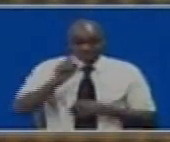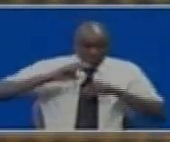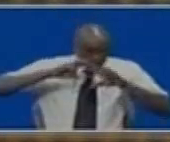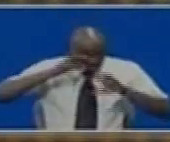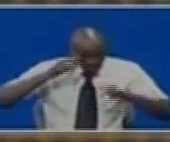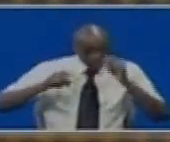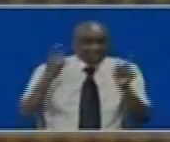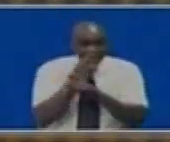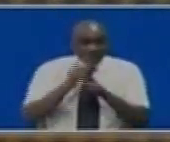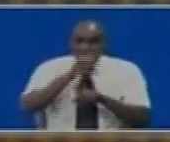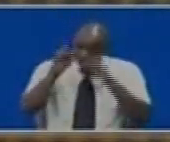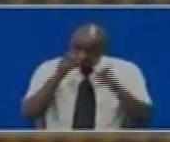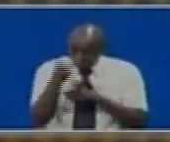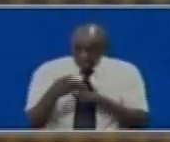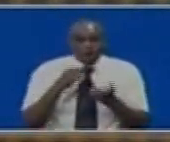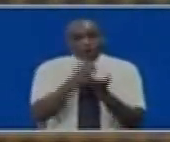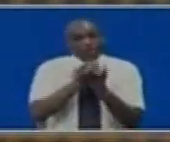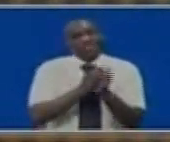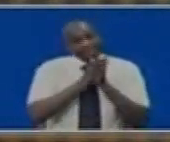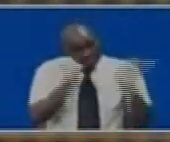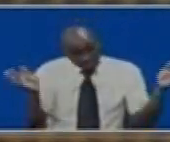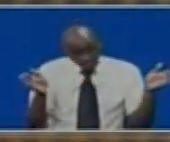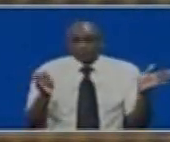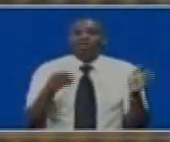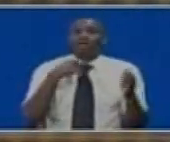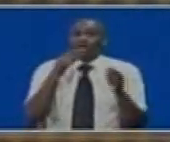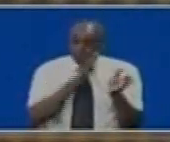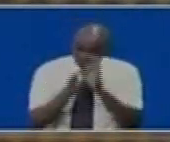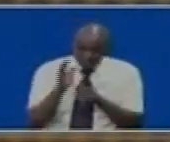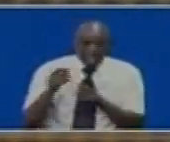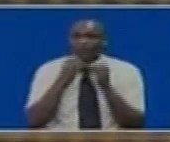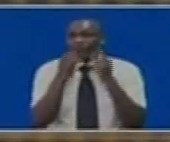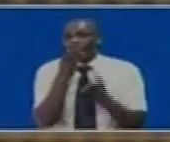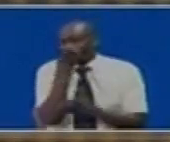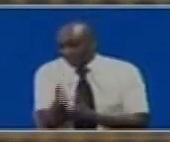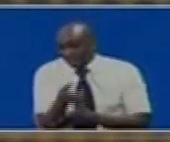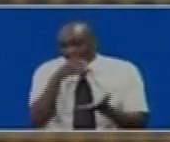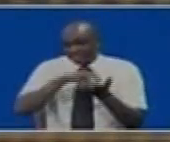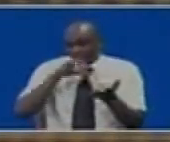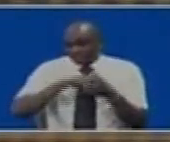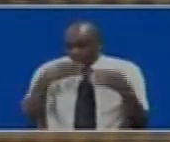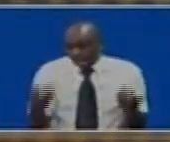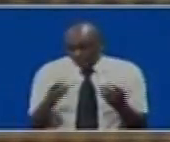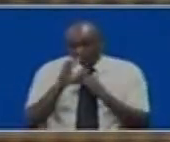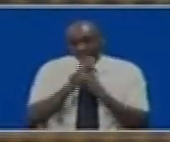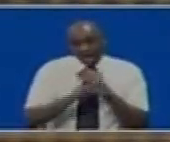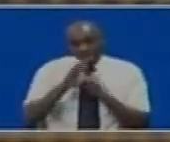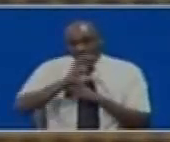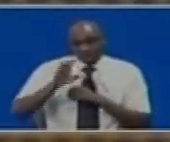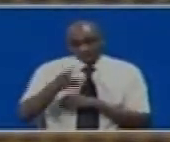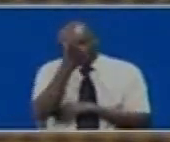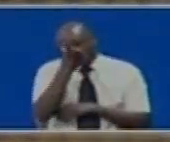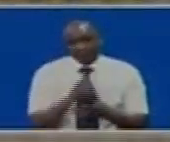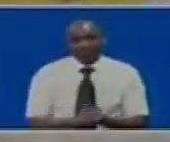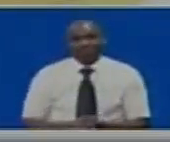baadhi ya maswali ya ripoti ya mkaguzi wa fedha za serikali na kutuandalia habari kuhusu hali ilivyo katika kaunti ya Kisii.